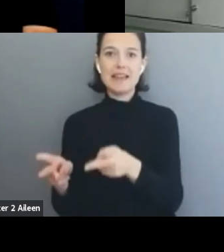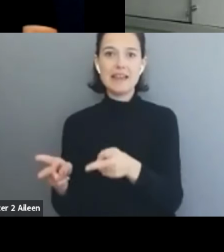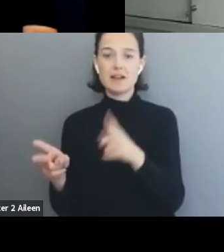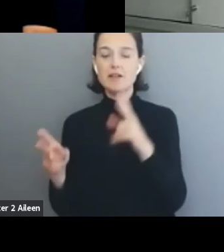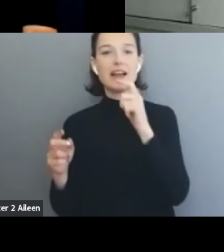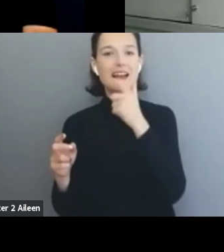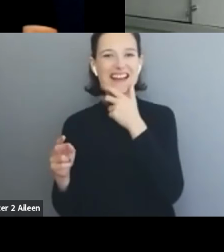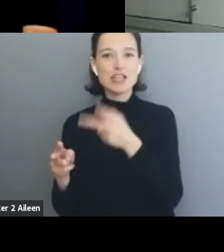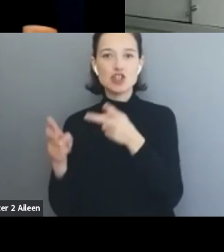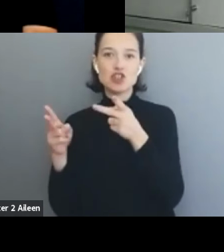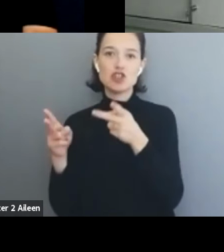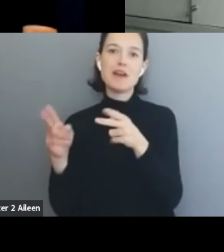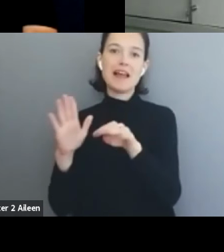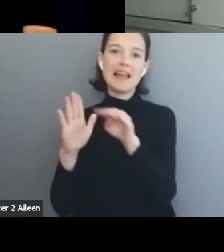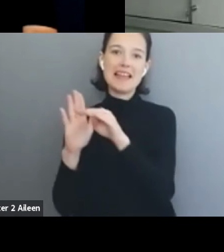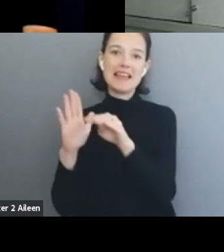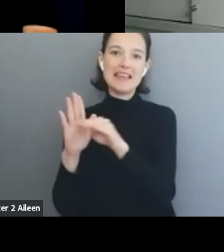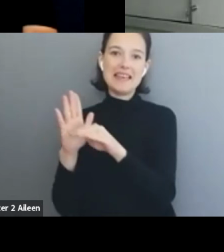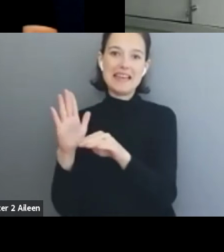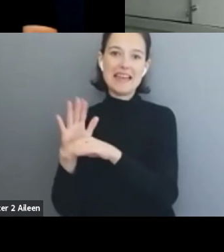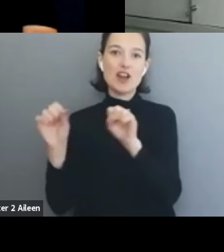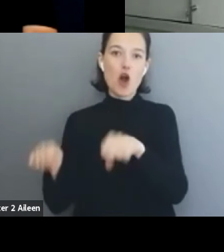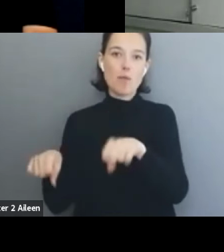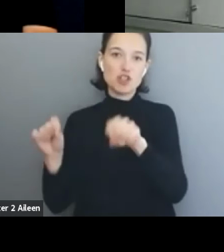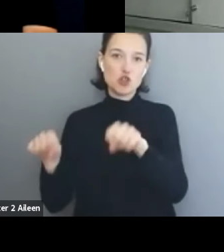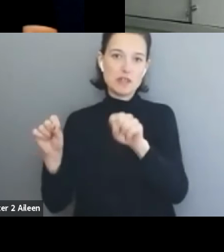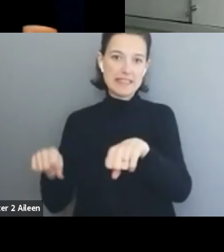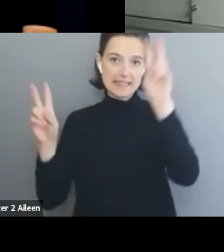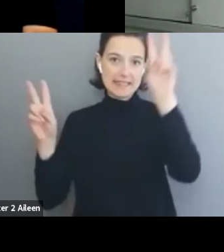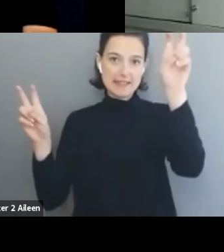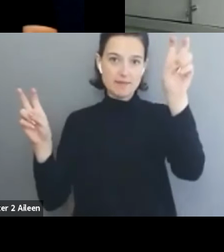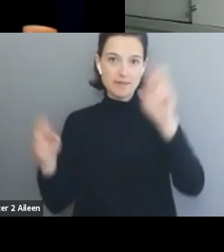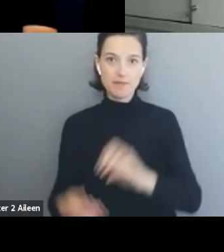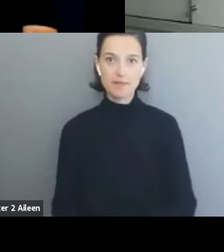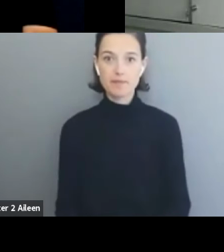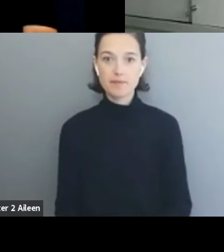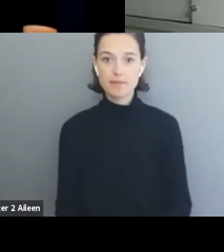Die sind schon beantwortet. Ich gucke jetzt nochmal, ja, hier.